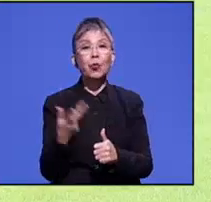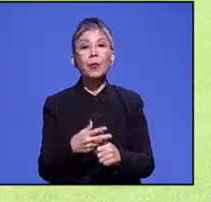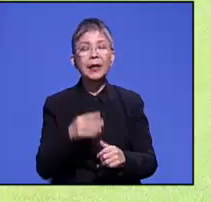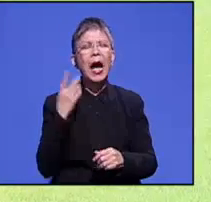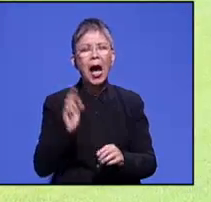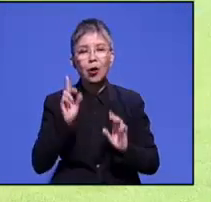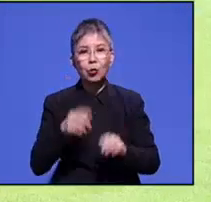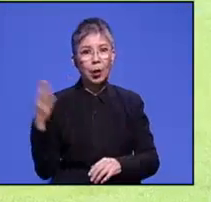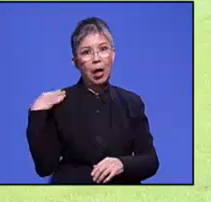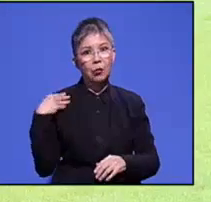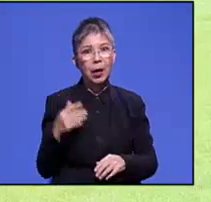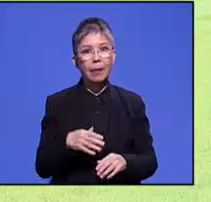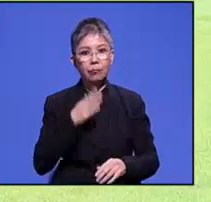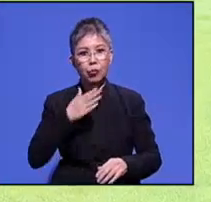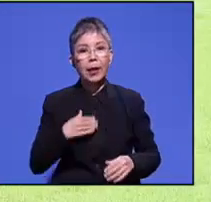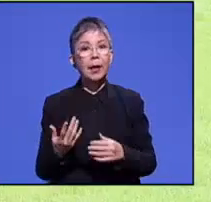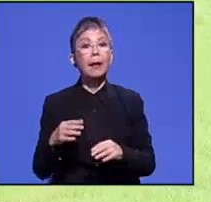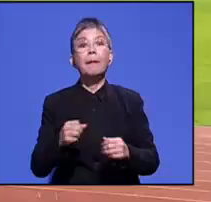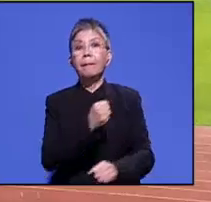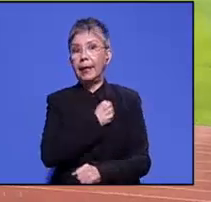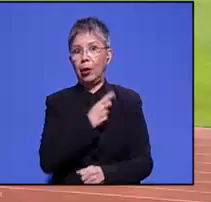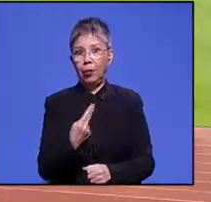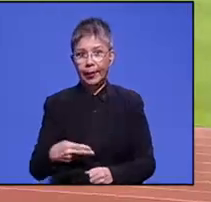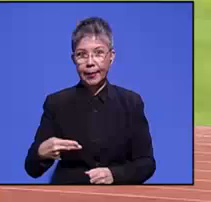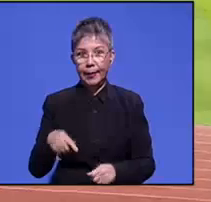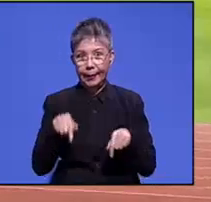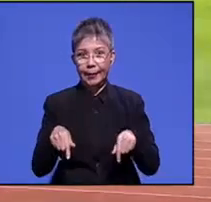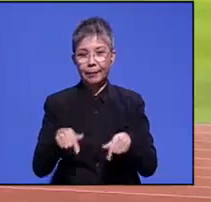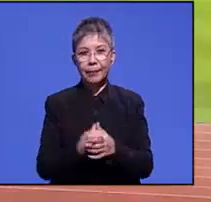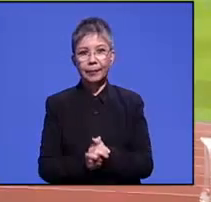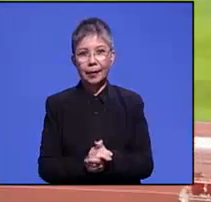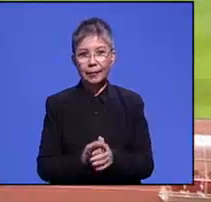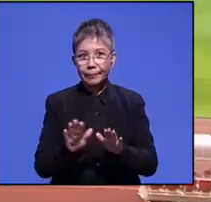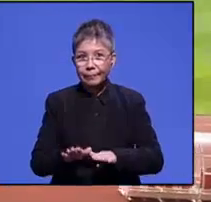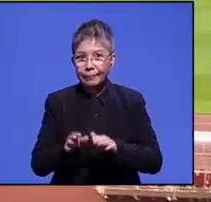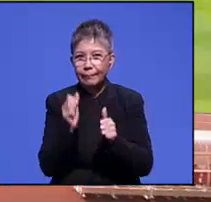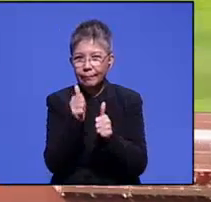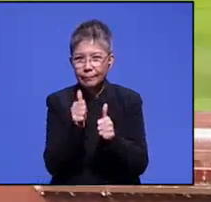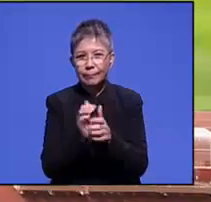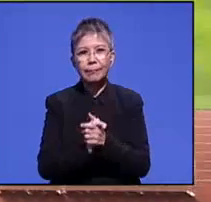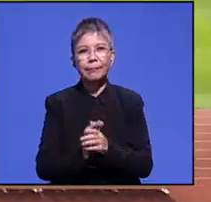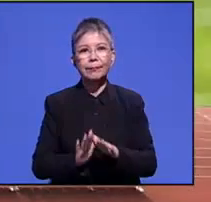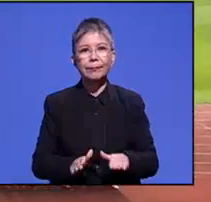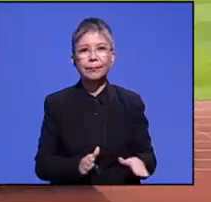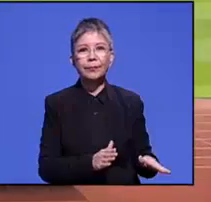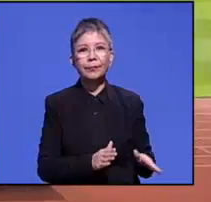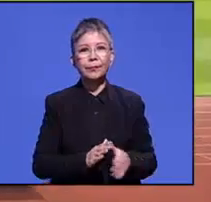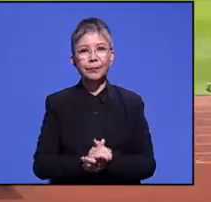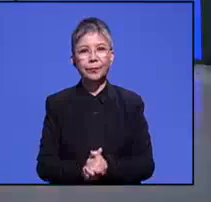menjaganya karena ini adalah milik kita bersama milik bangsa Indonesia yang Fernando victoriano Jakarta